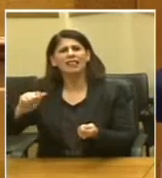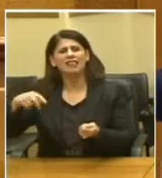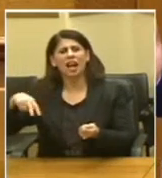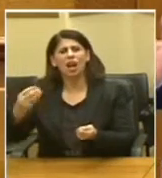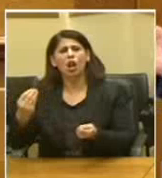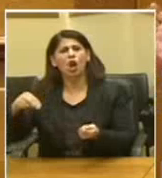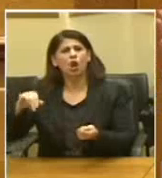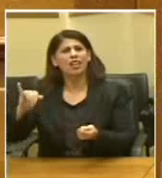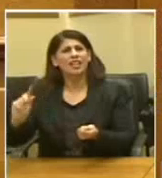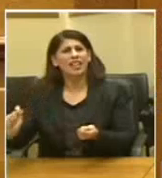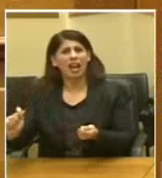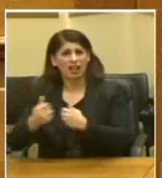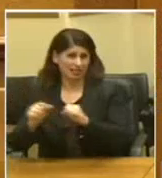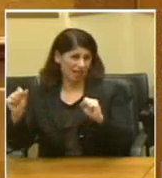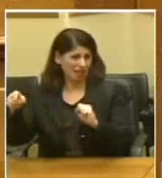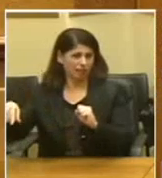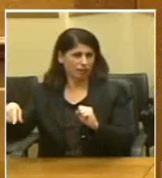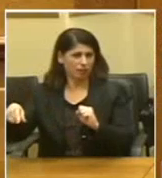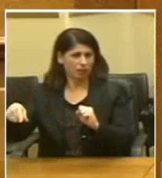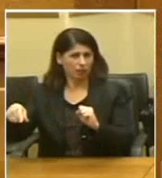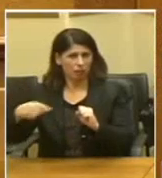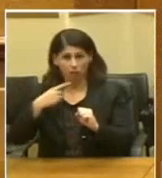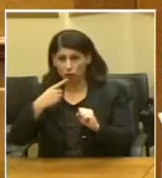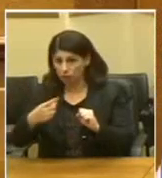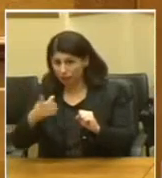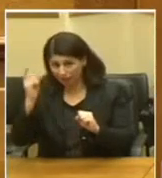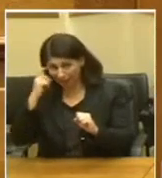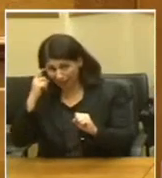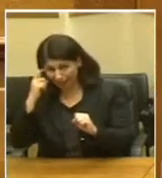Και αλήθεια αναρωτιέμαι αν το είπατε αυτό, έχετε καταλάβει τι ακριβώς είπατε.